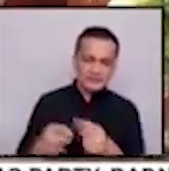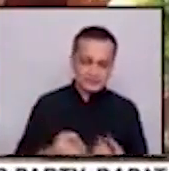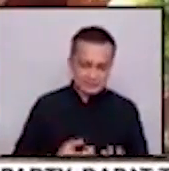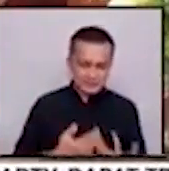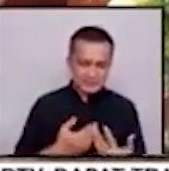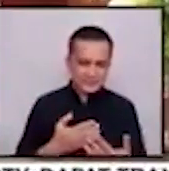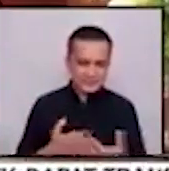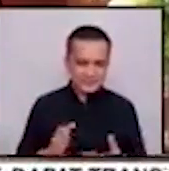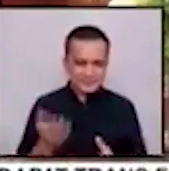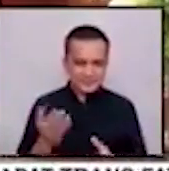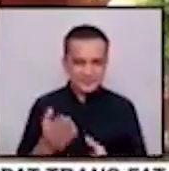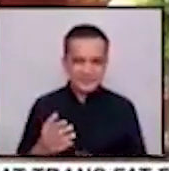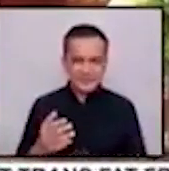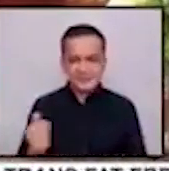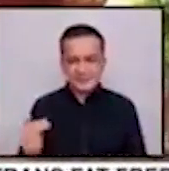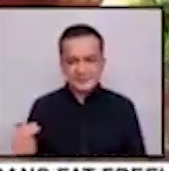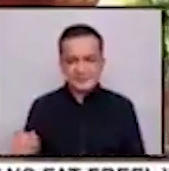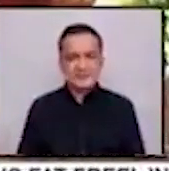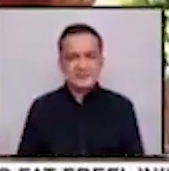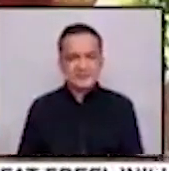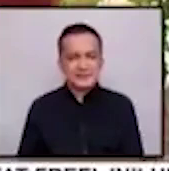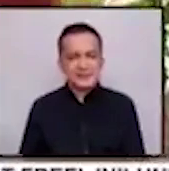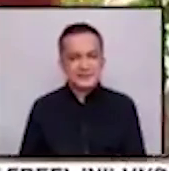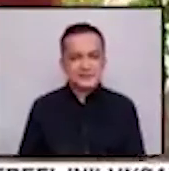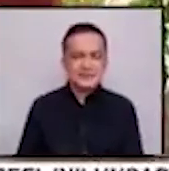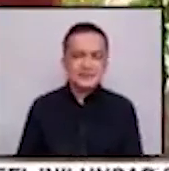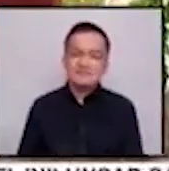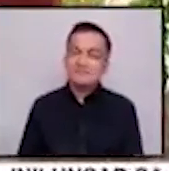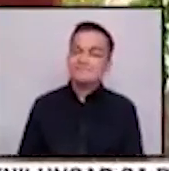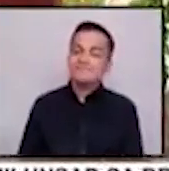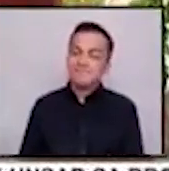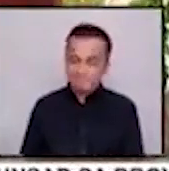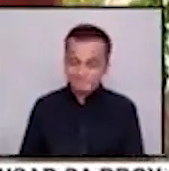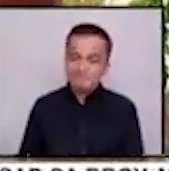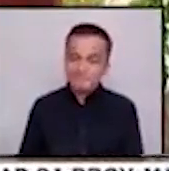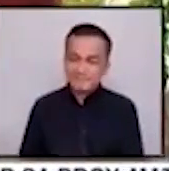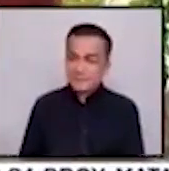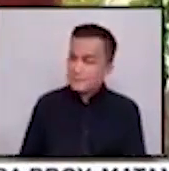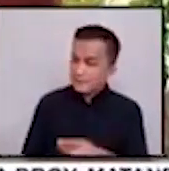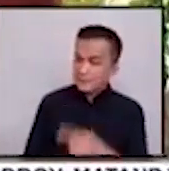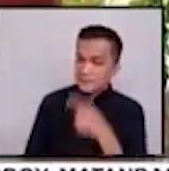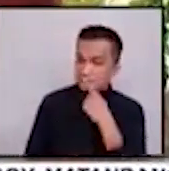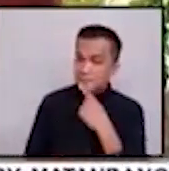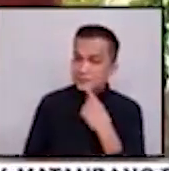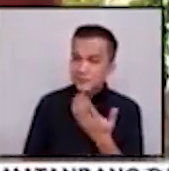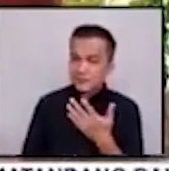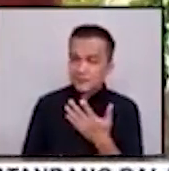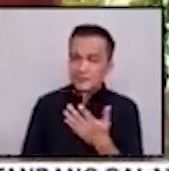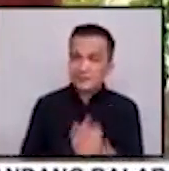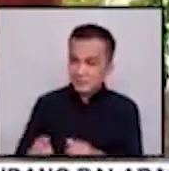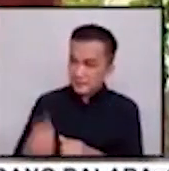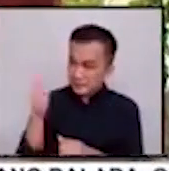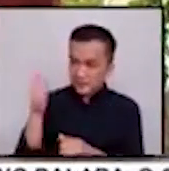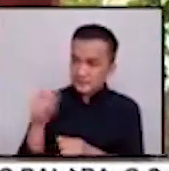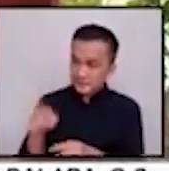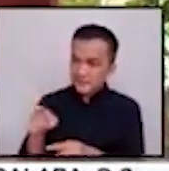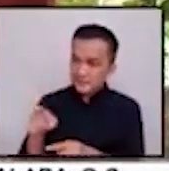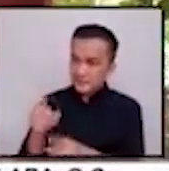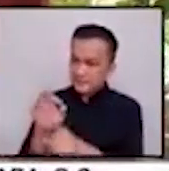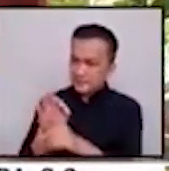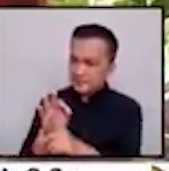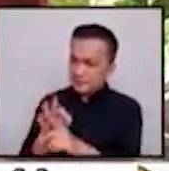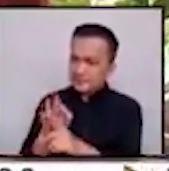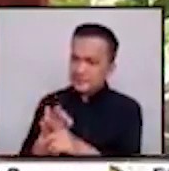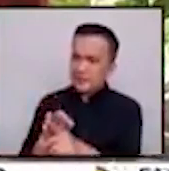Oo nga naman, ayun. At ano nga po ba ang feeling na hindi mo binigo yung mga fans mo, yung mga Pilipino na